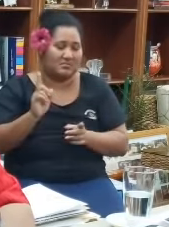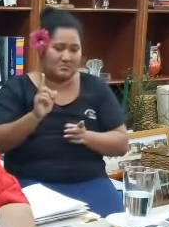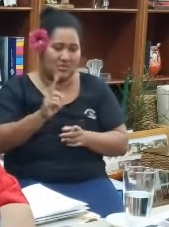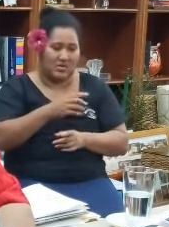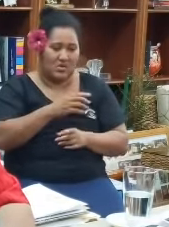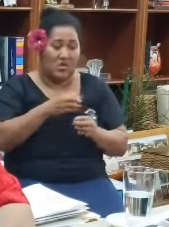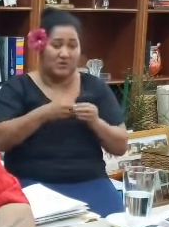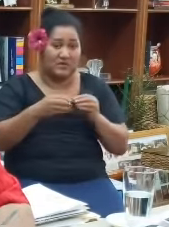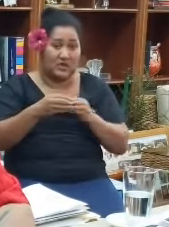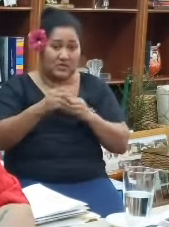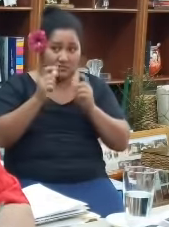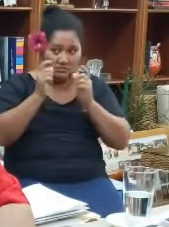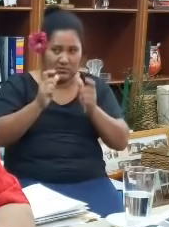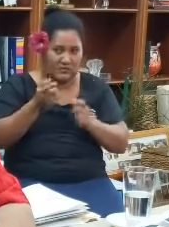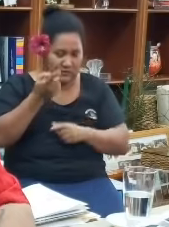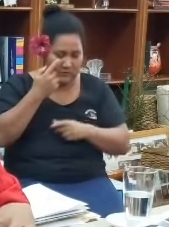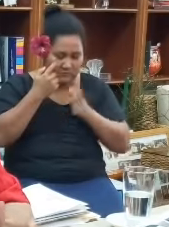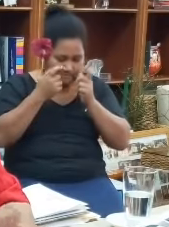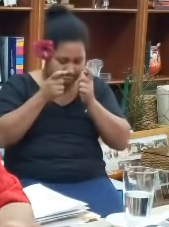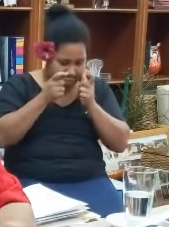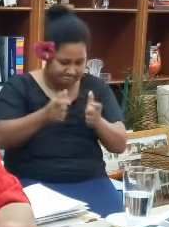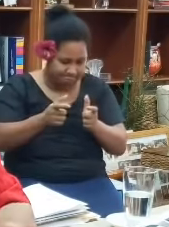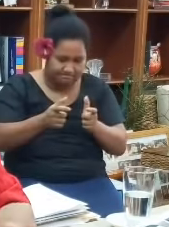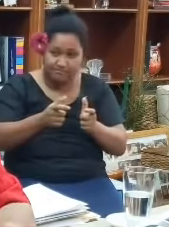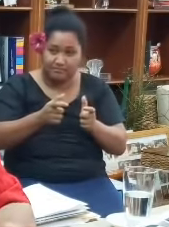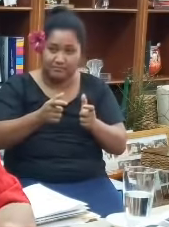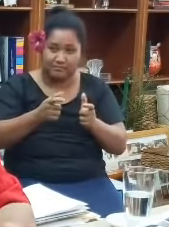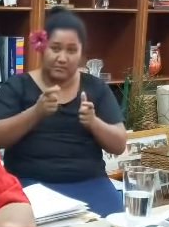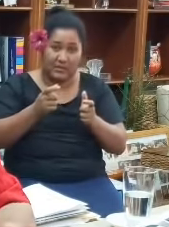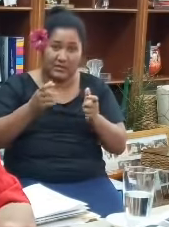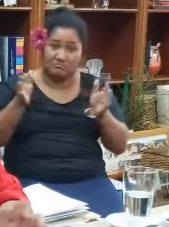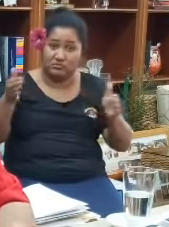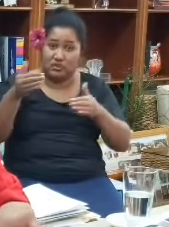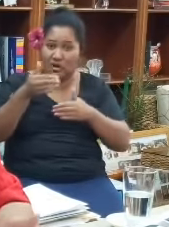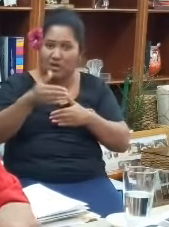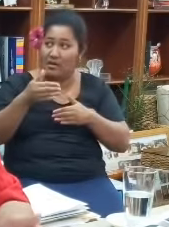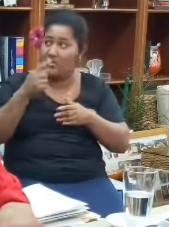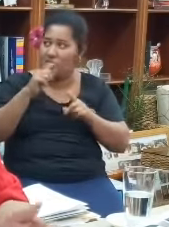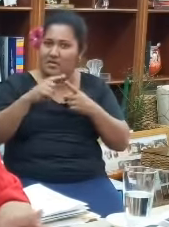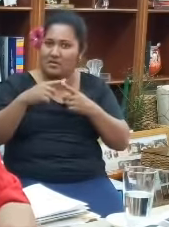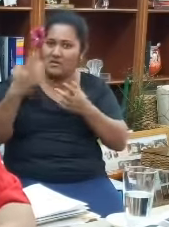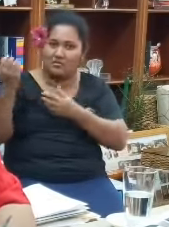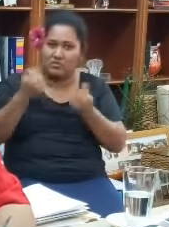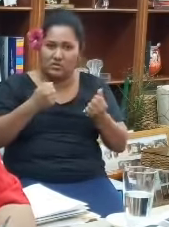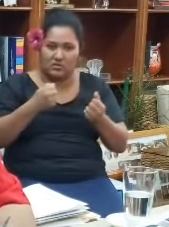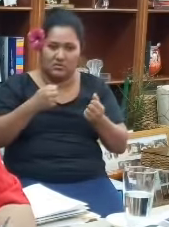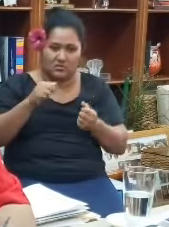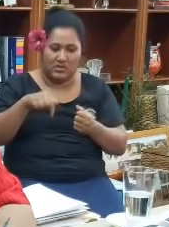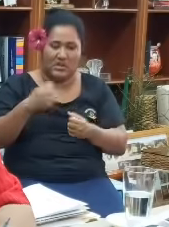office tute e matai tu i winga leanga i